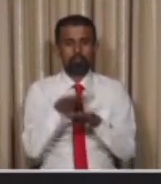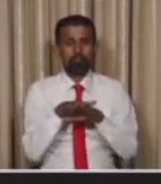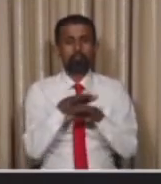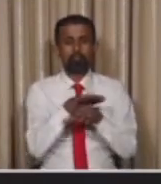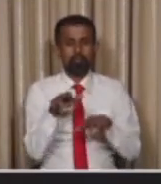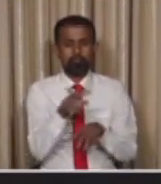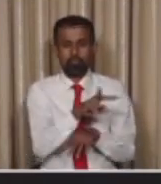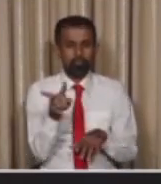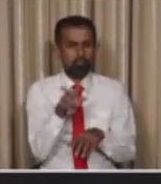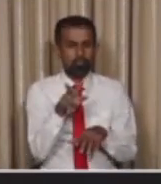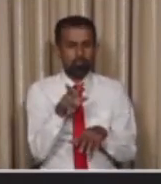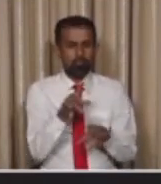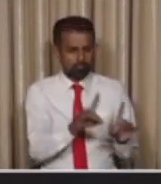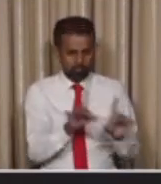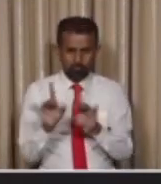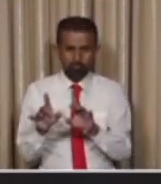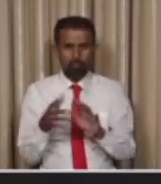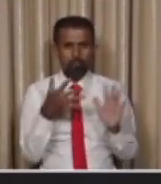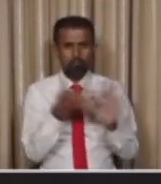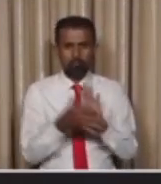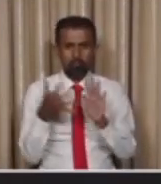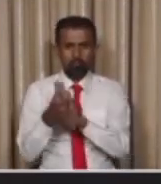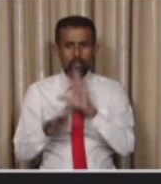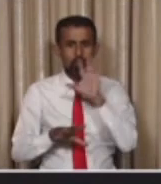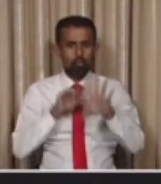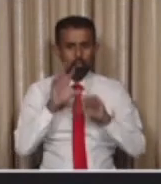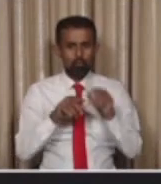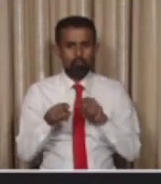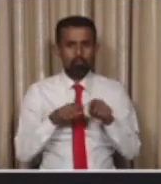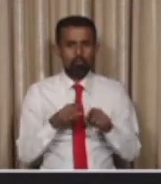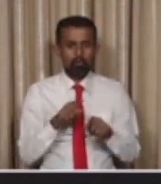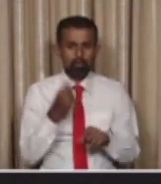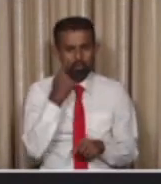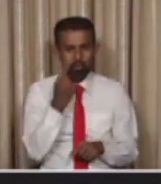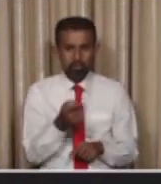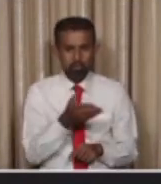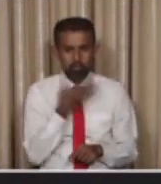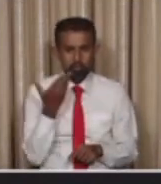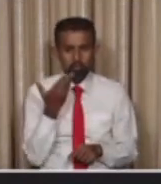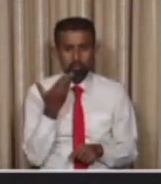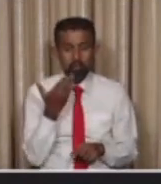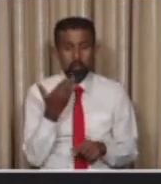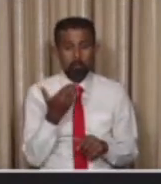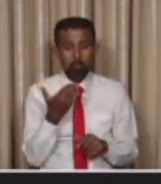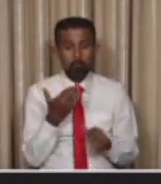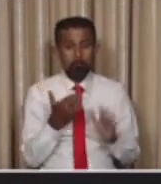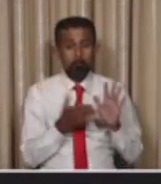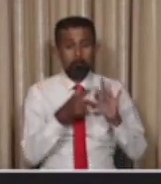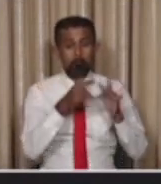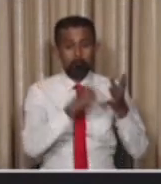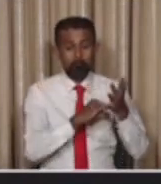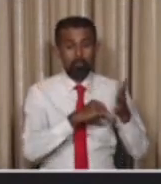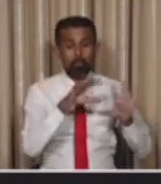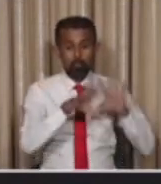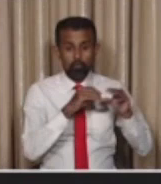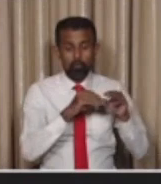දෙක ඇතුළෙම තියෙන එක හා සමාන වැරදි තොරතුරු කියන අදහස කියලා හිතෙන්න පුළුවන් නිසා මම මේ මිස් ඉන්ෆෝමේෂන් ඇන් ඩිස් ඉන්ෆෝමේෂන්